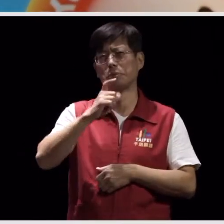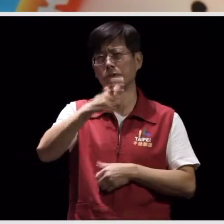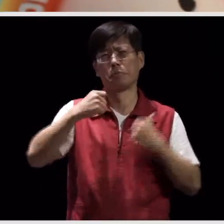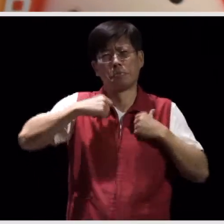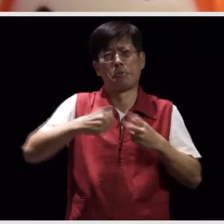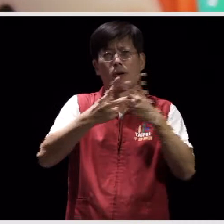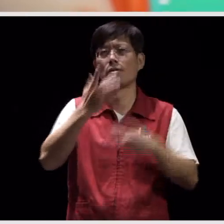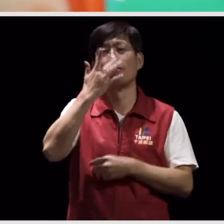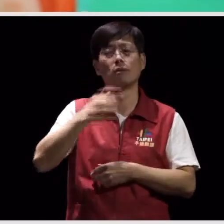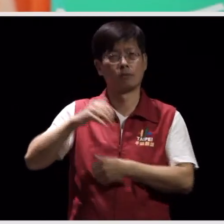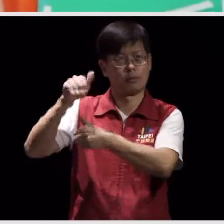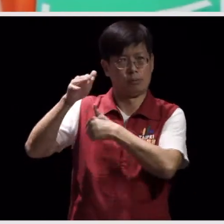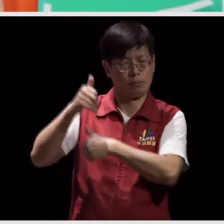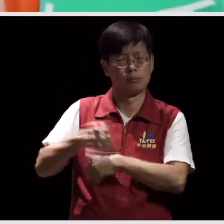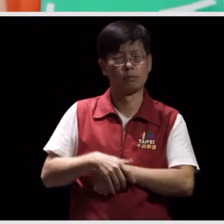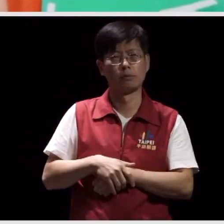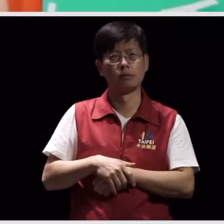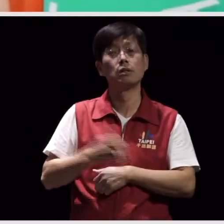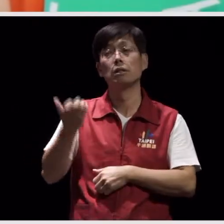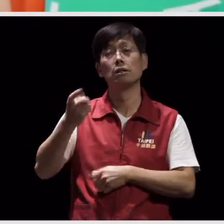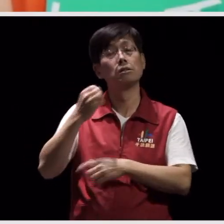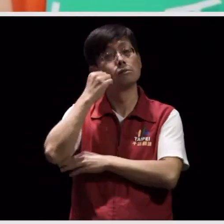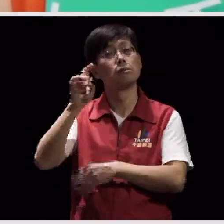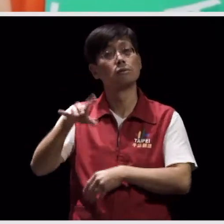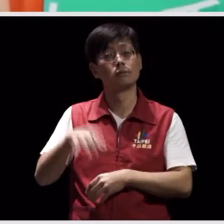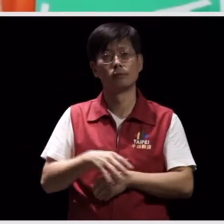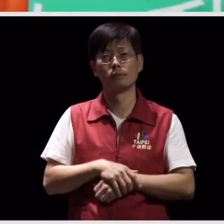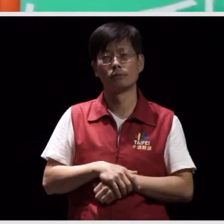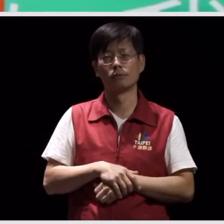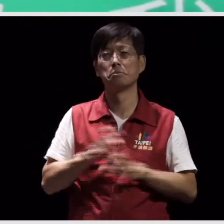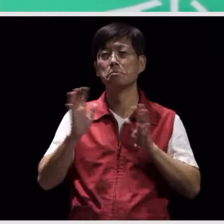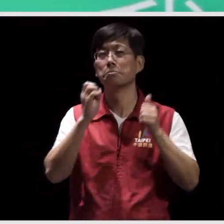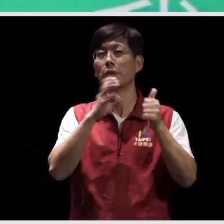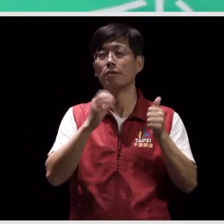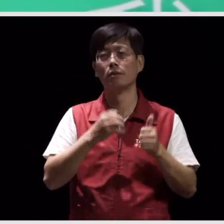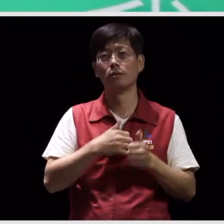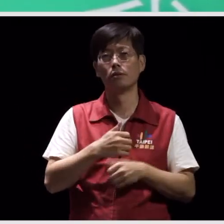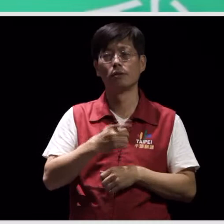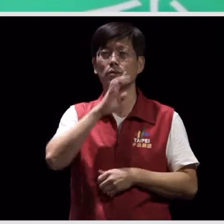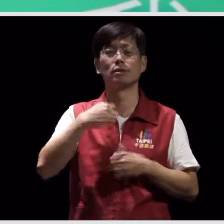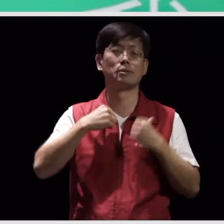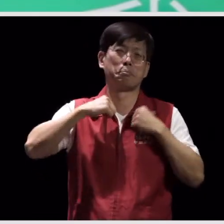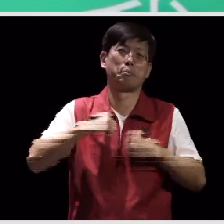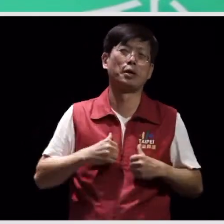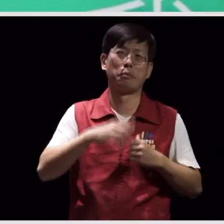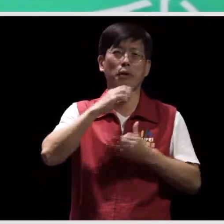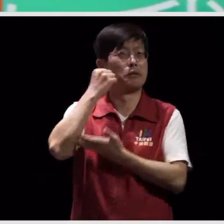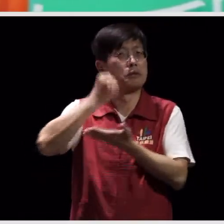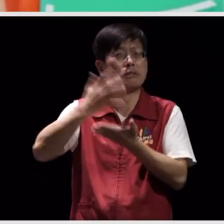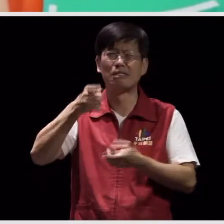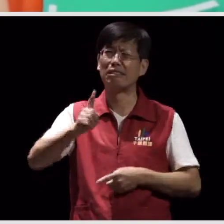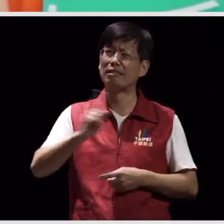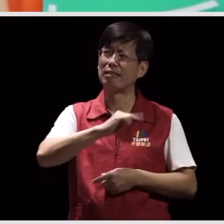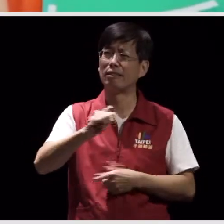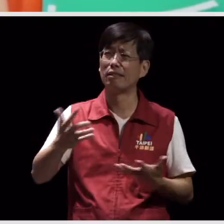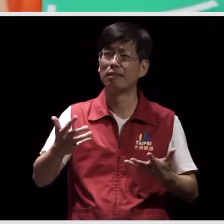这样，然后就把他拉过来就说，哎，小子你要住哪边这样？然后小子就说要住什么背包客栈，爷爷想说是什么东